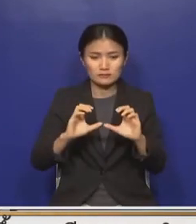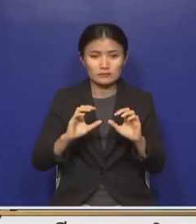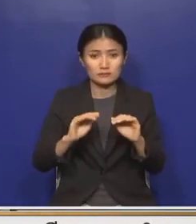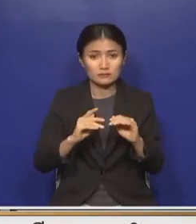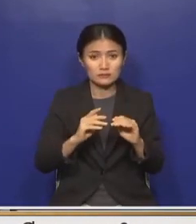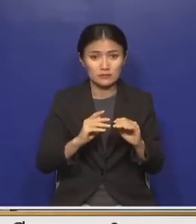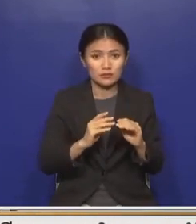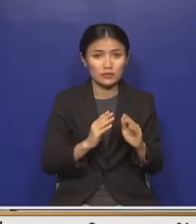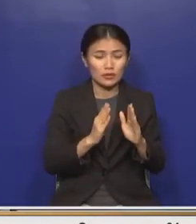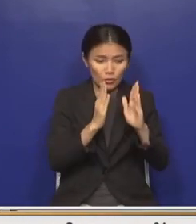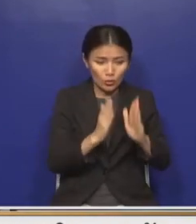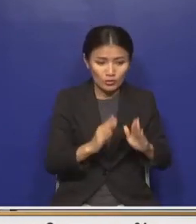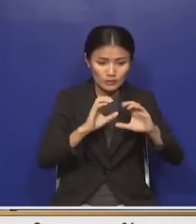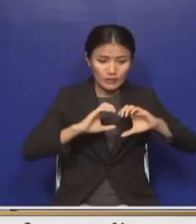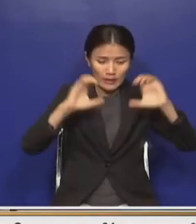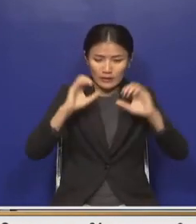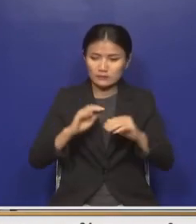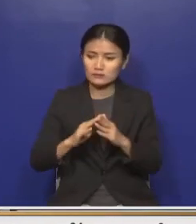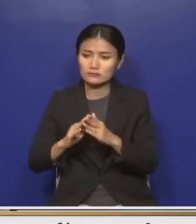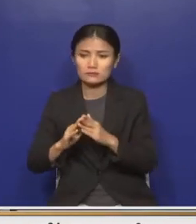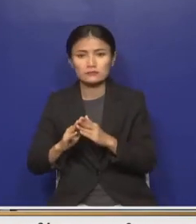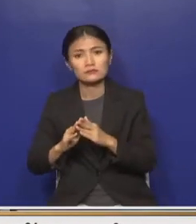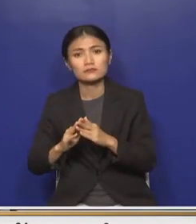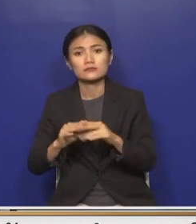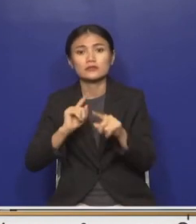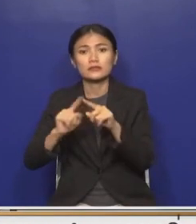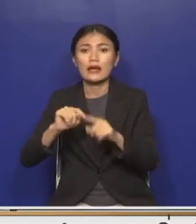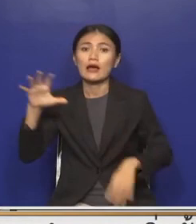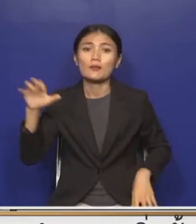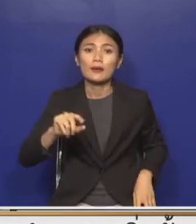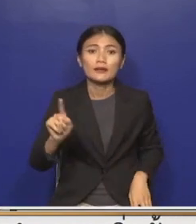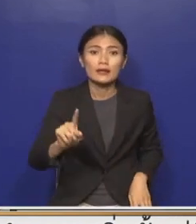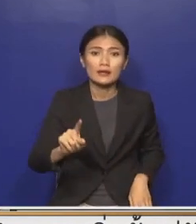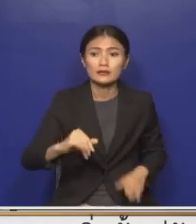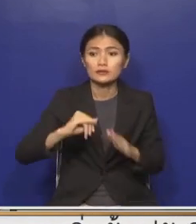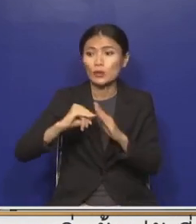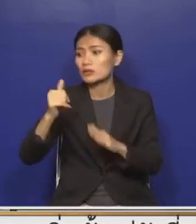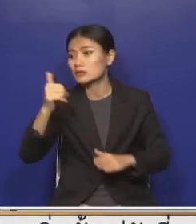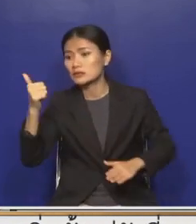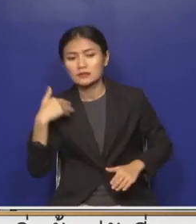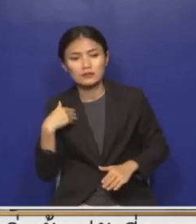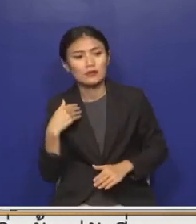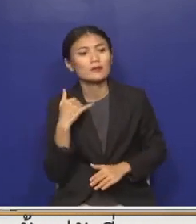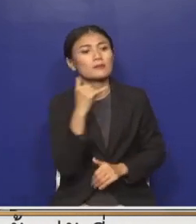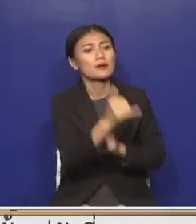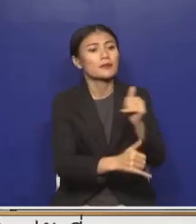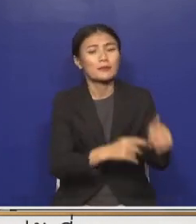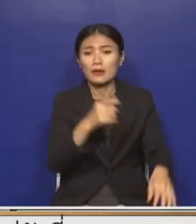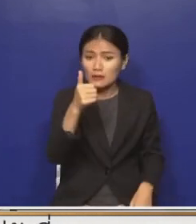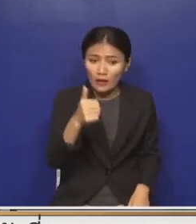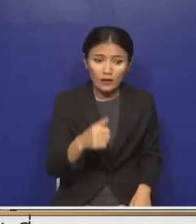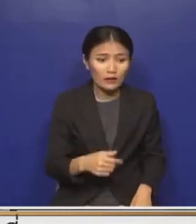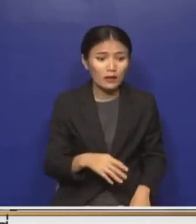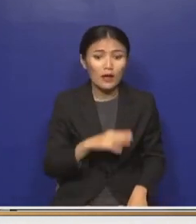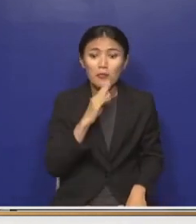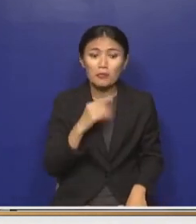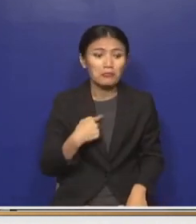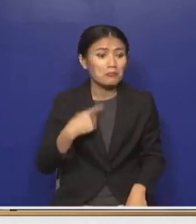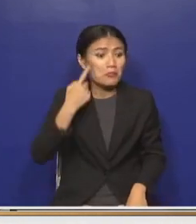นตจัหัดไม่รู้ธรมชาติ หวlexศึสะขิ